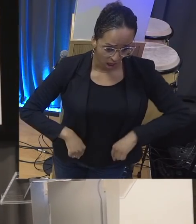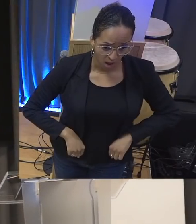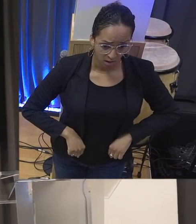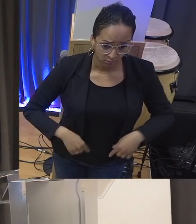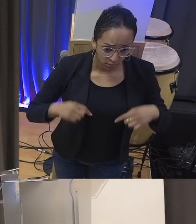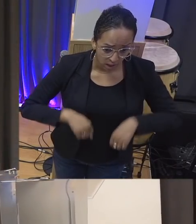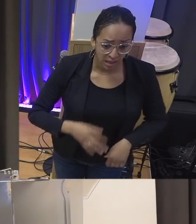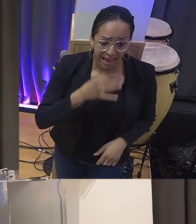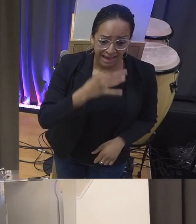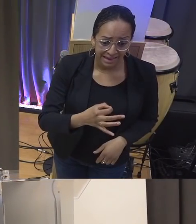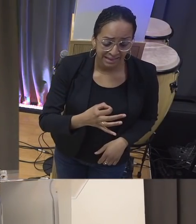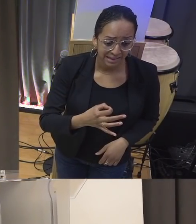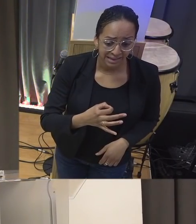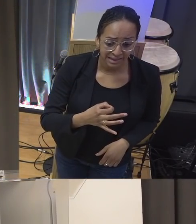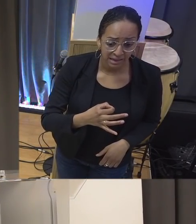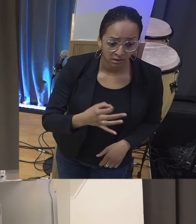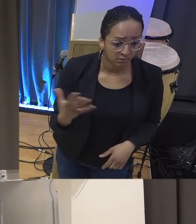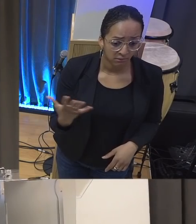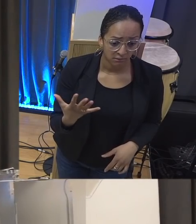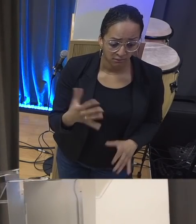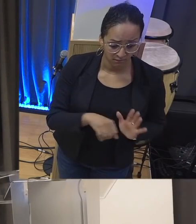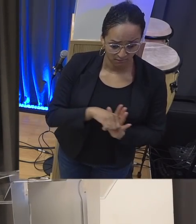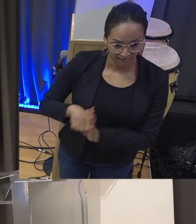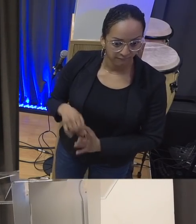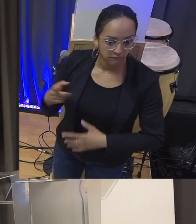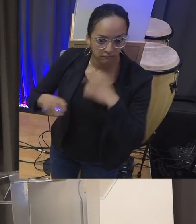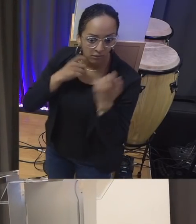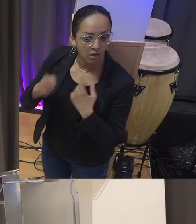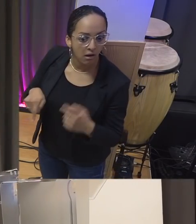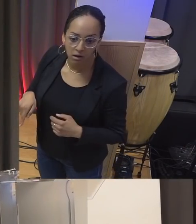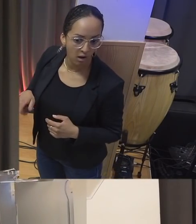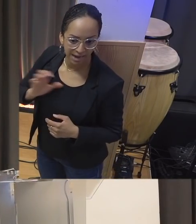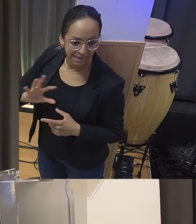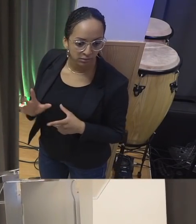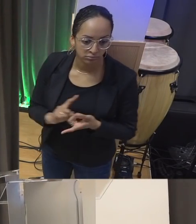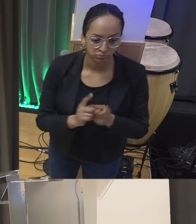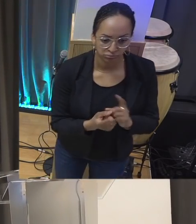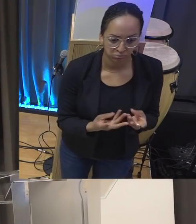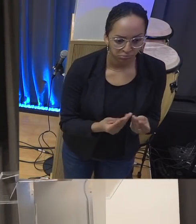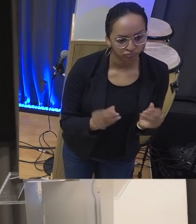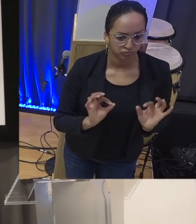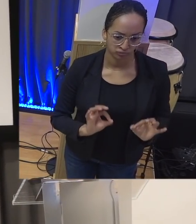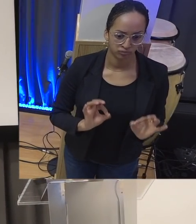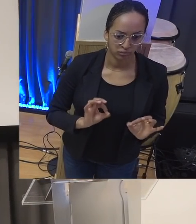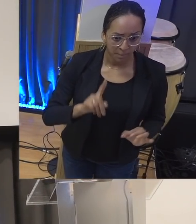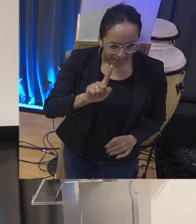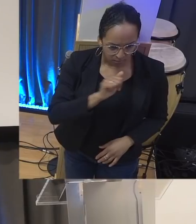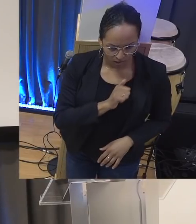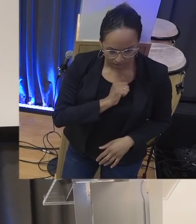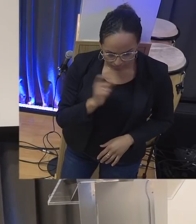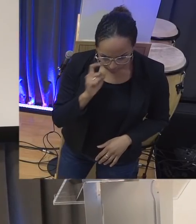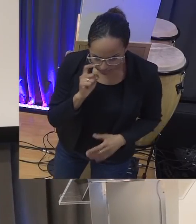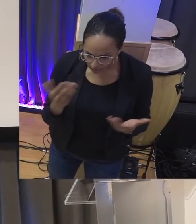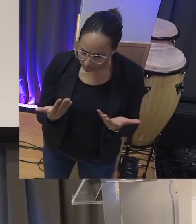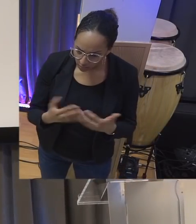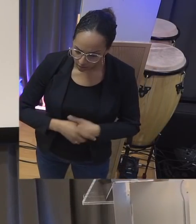c'est une sorte d'escroquerie intellectuelle. Mais en même temps, ce que je remarque, c'est que, quelque